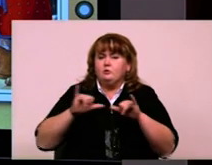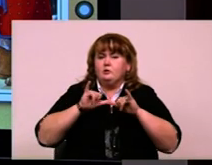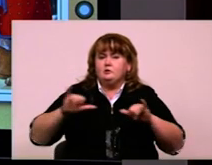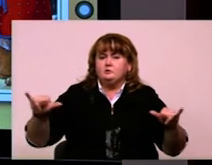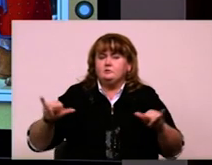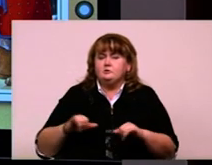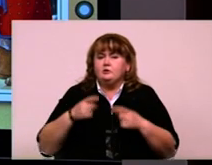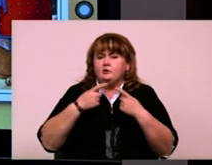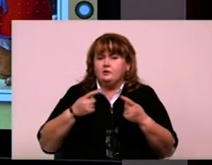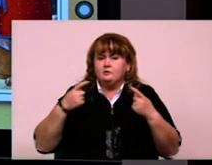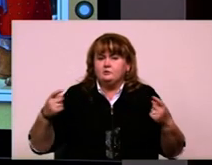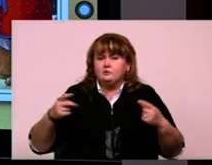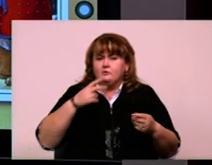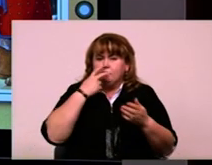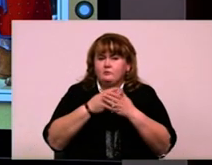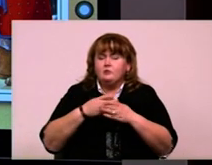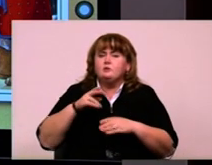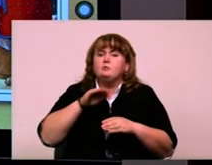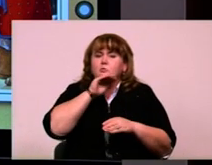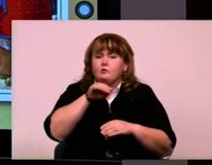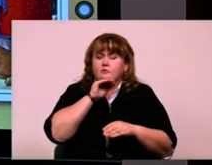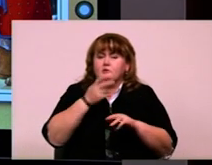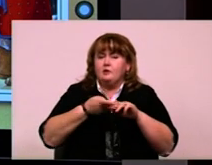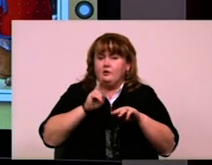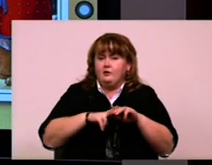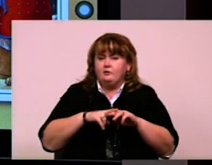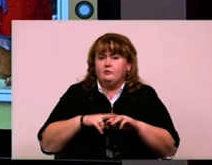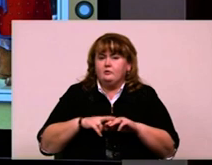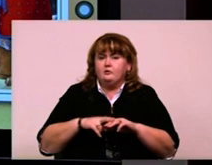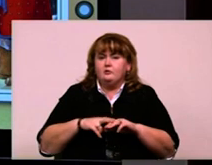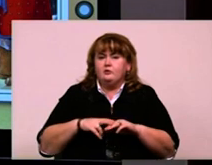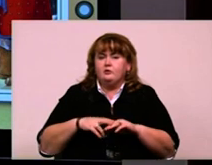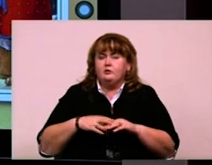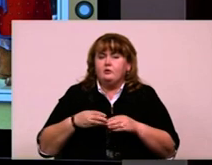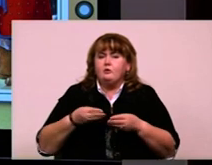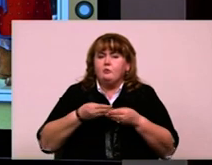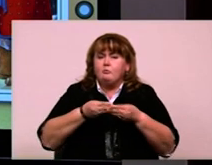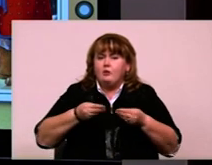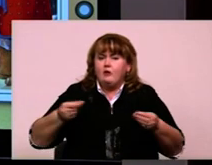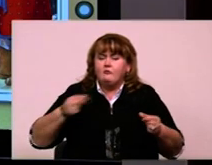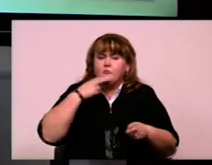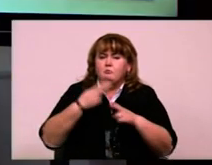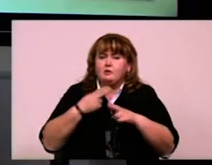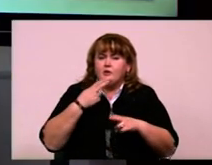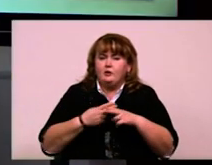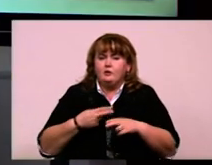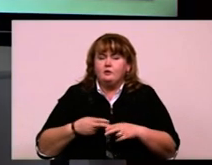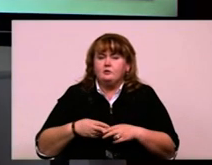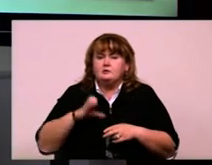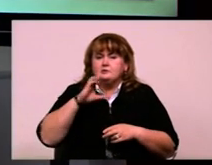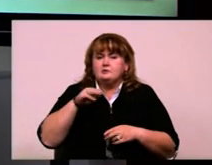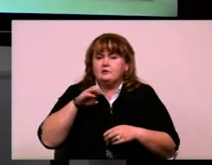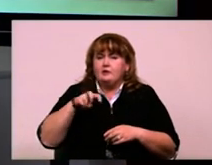развитие различные виды ремесел. Это, в частности, выплавка и обработка металлов, также